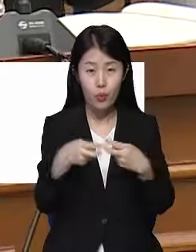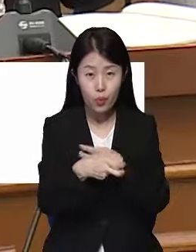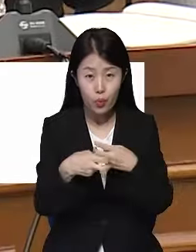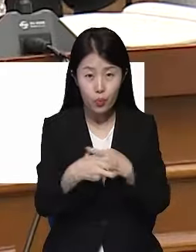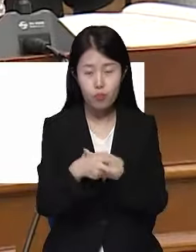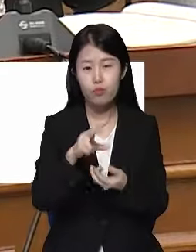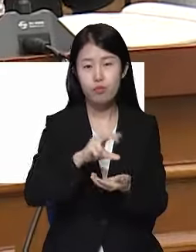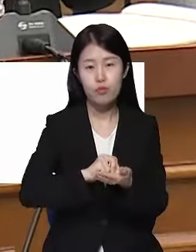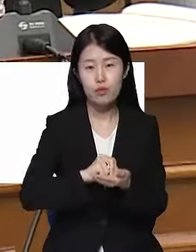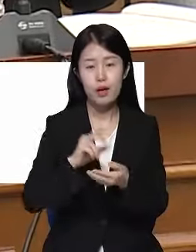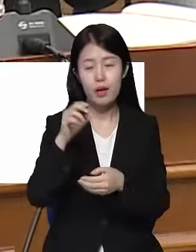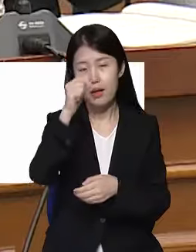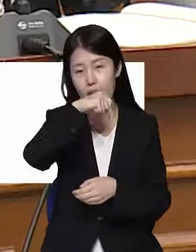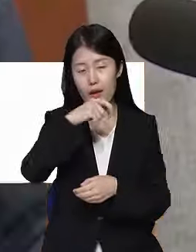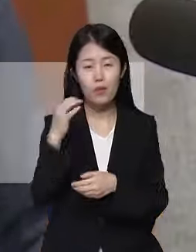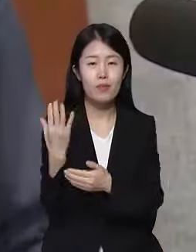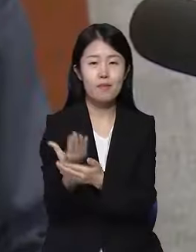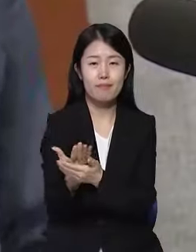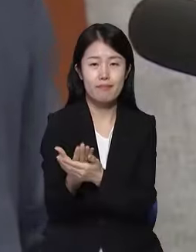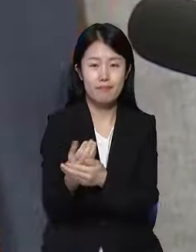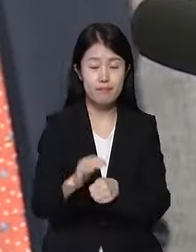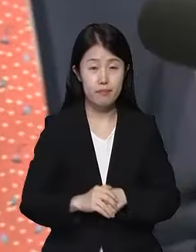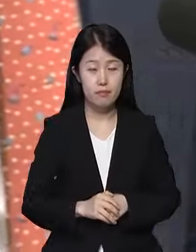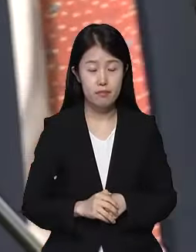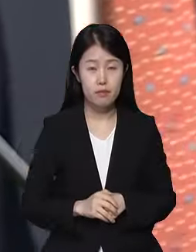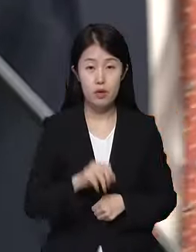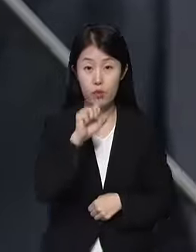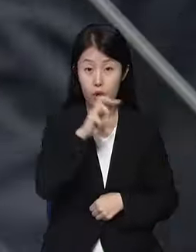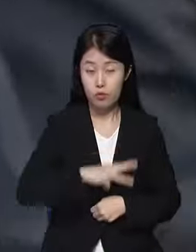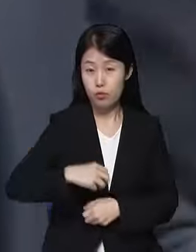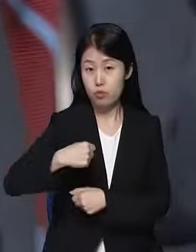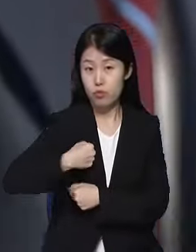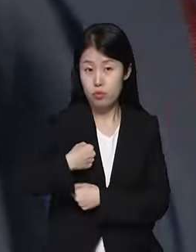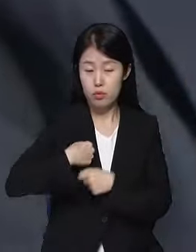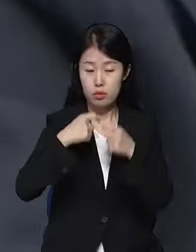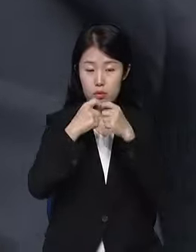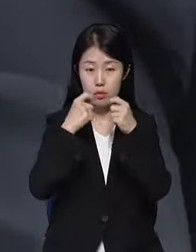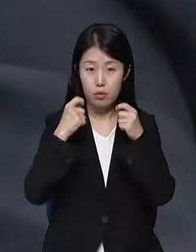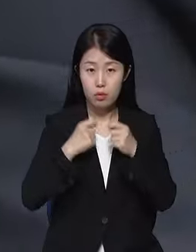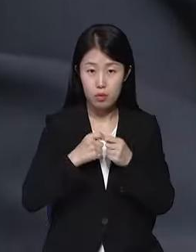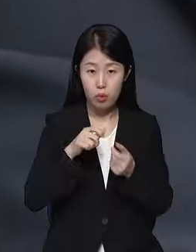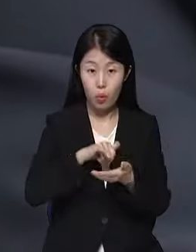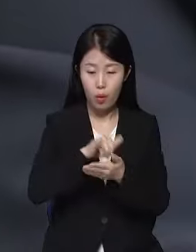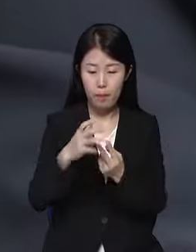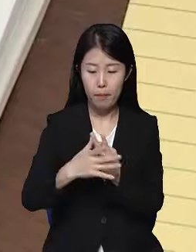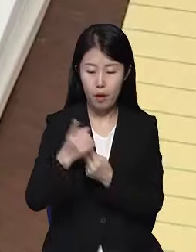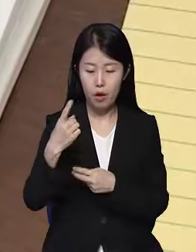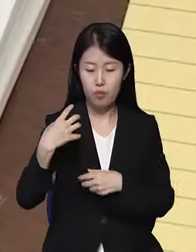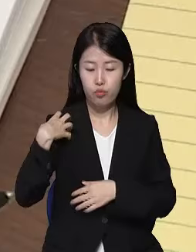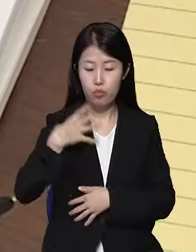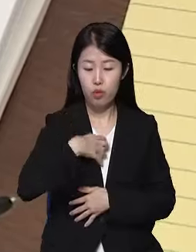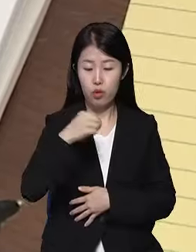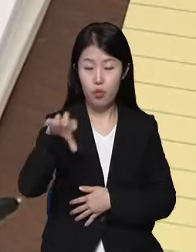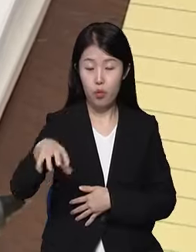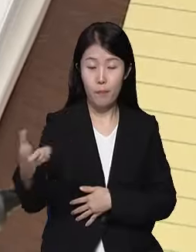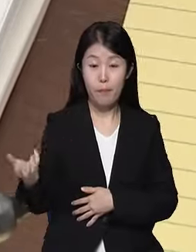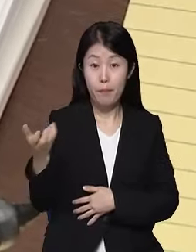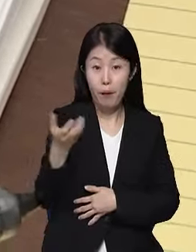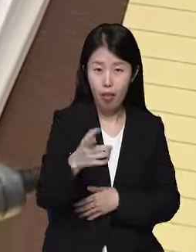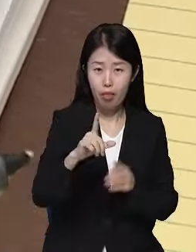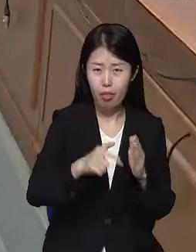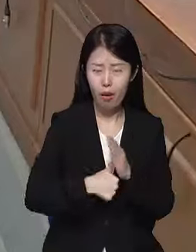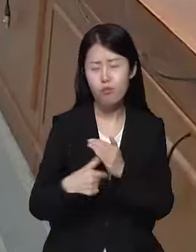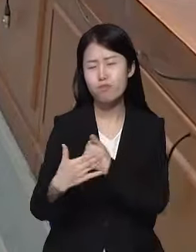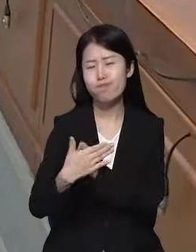협조해달라고 요청했습니다. 그러면서 광주 군 민간공항의 무한 통합 이전 논의에 여당도 힘을